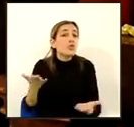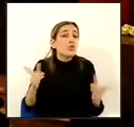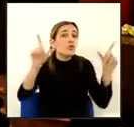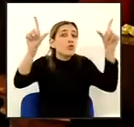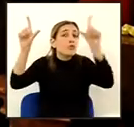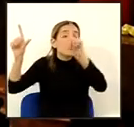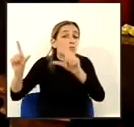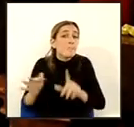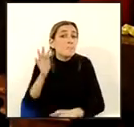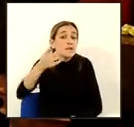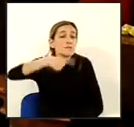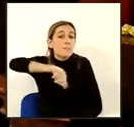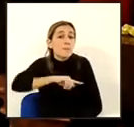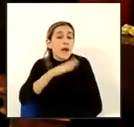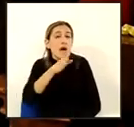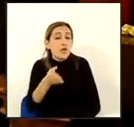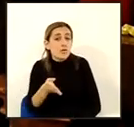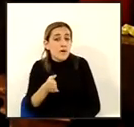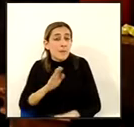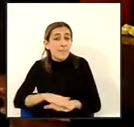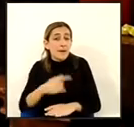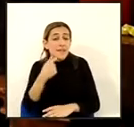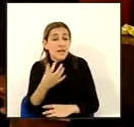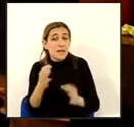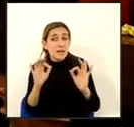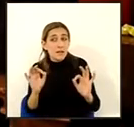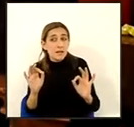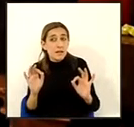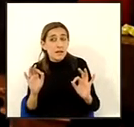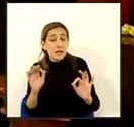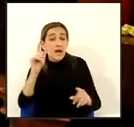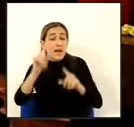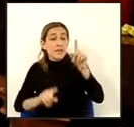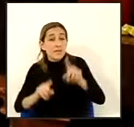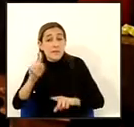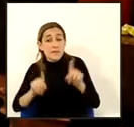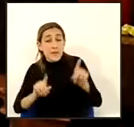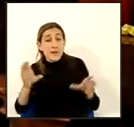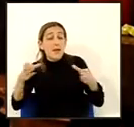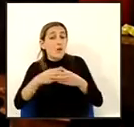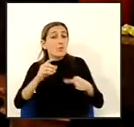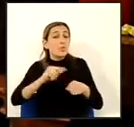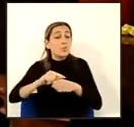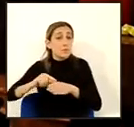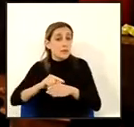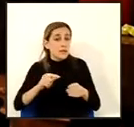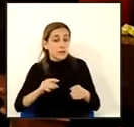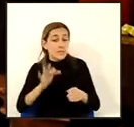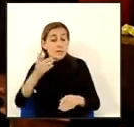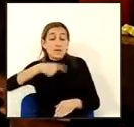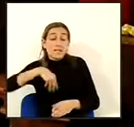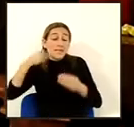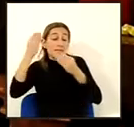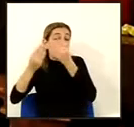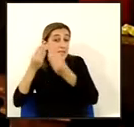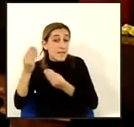on ens trobarem, que tot sigui adjudicat a dit i a gust de segons quin determinat grup municipal. Creiem i veuríem amb bons ulls